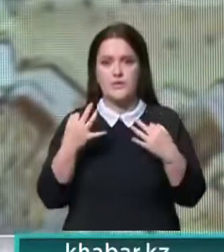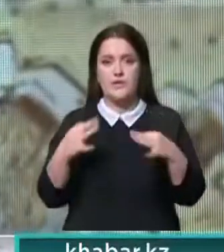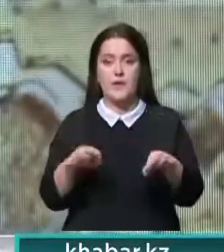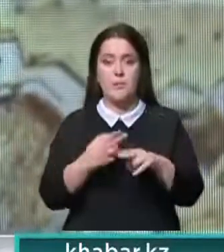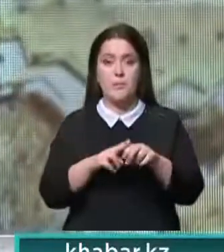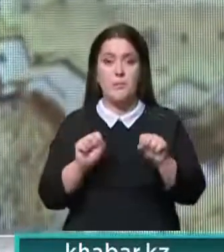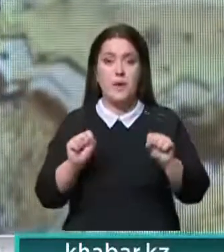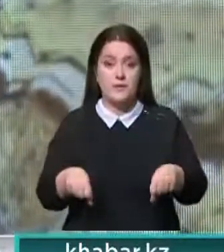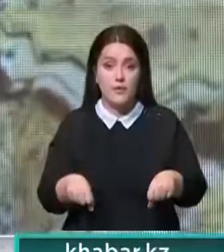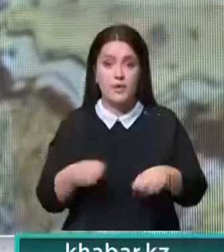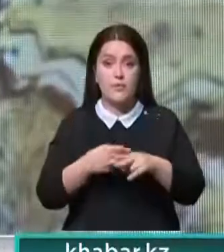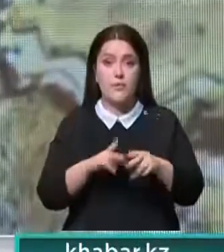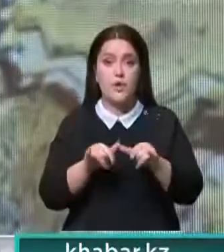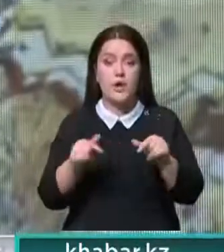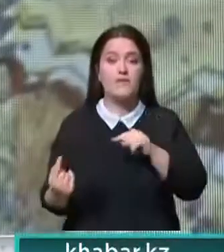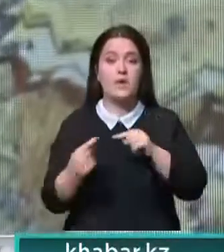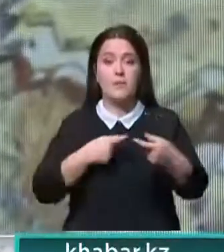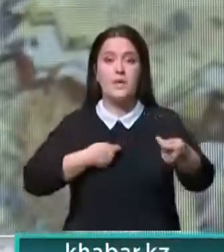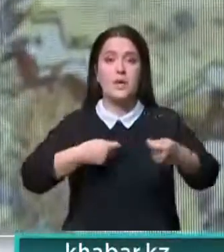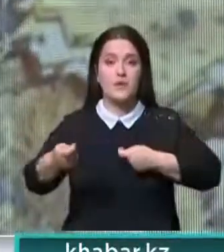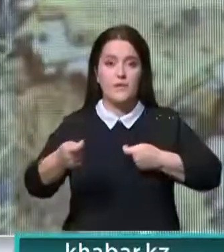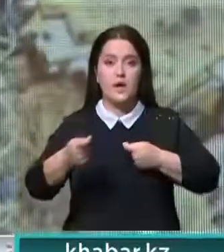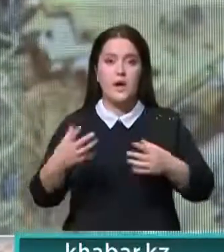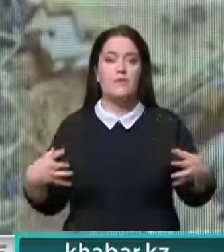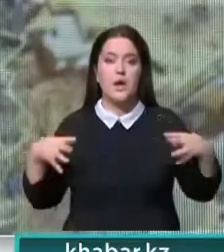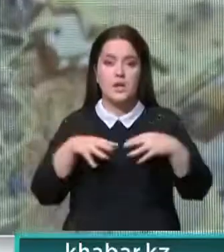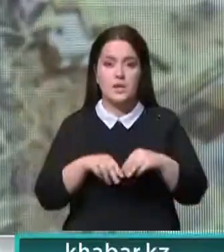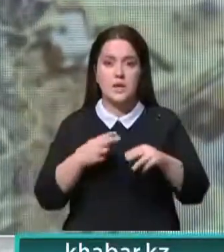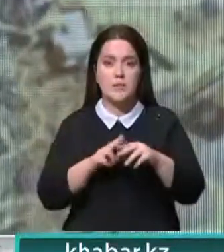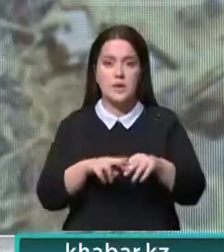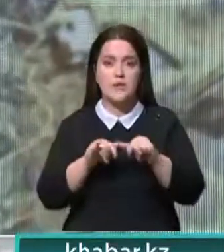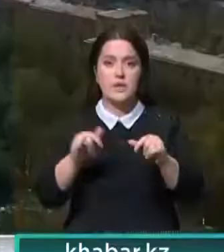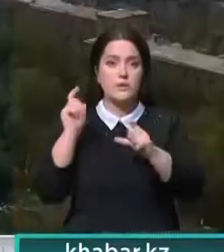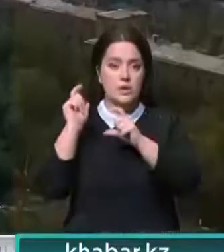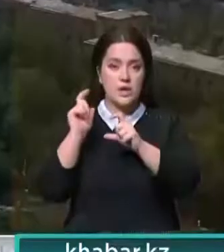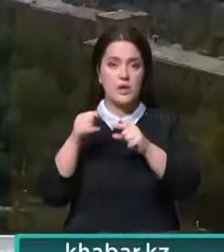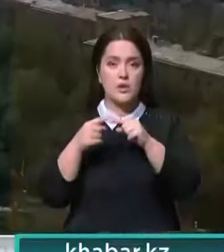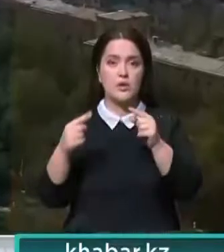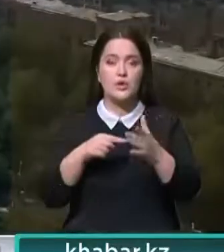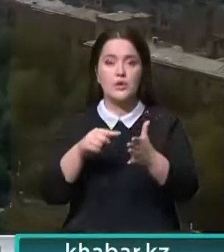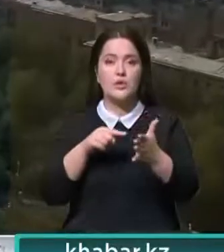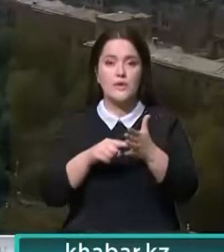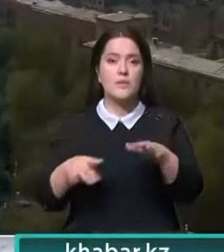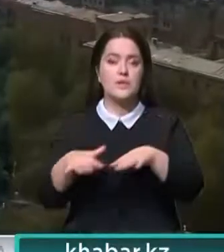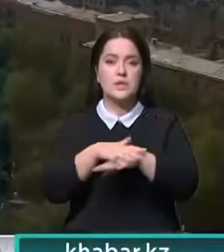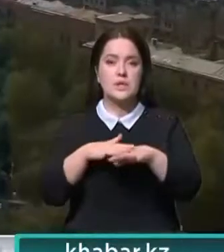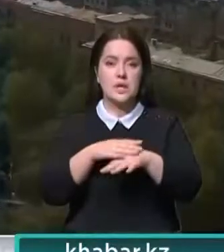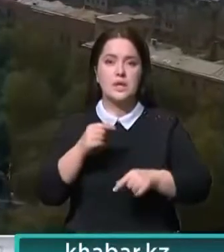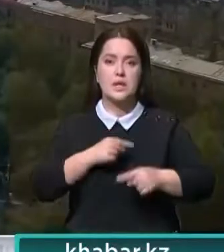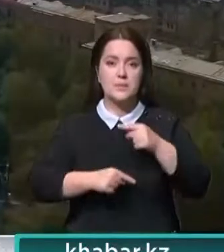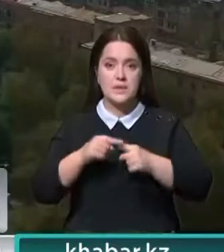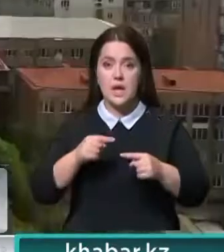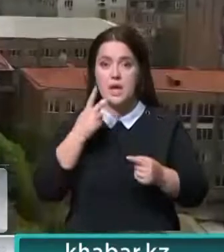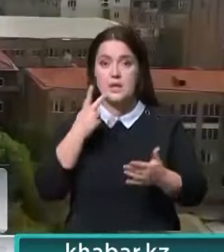Это позволит решить вопросы по расширению взаимной торговли и промышленной кооперации, а также развить транспортную логистику и другие вопросы населения